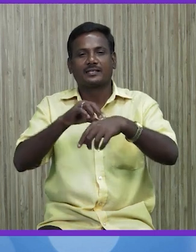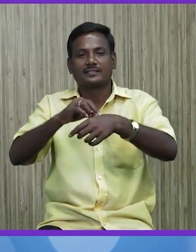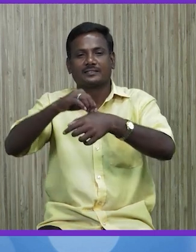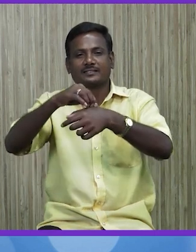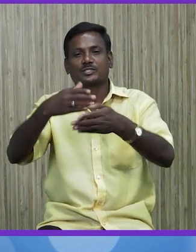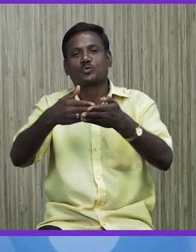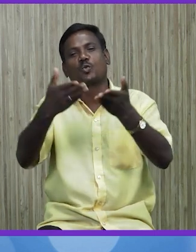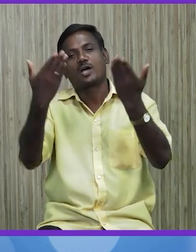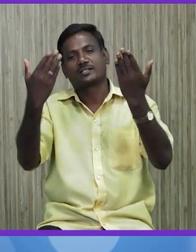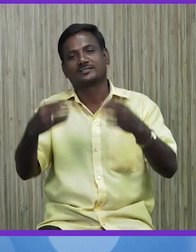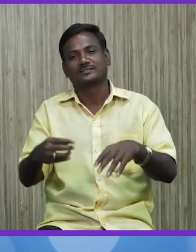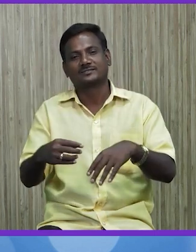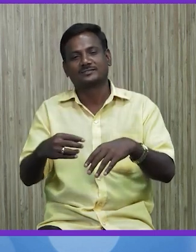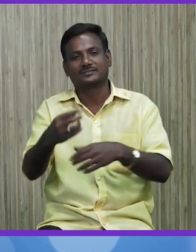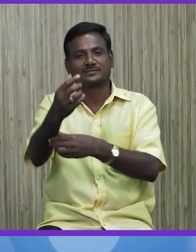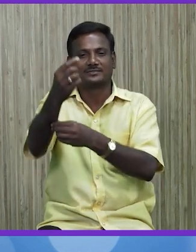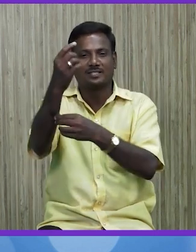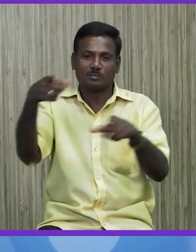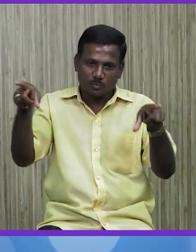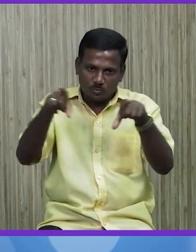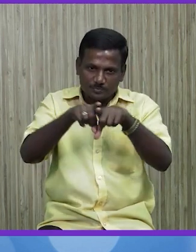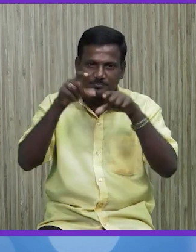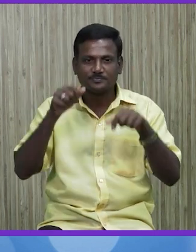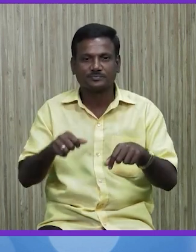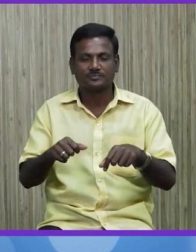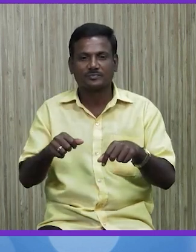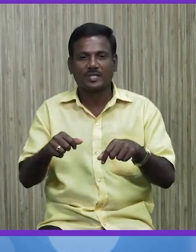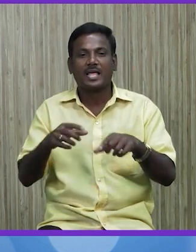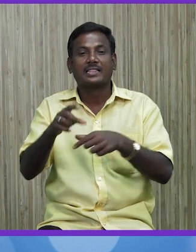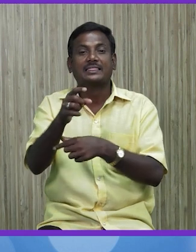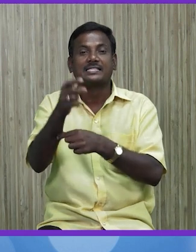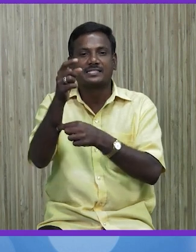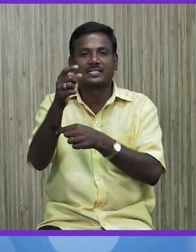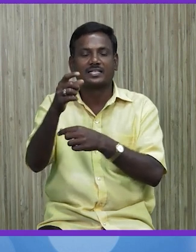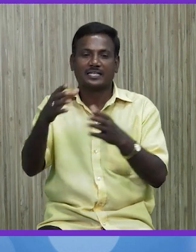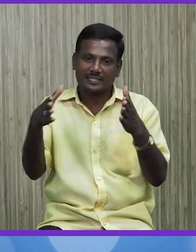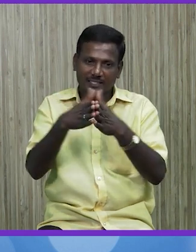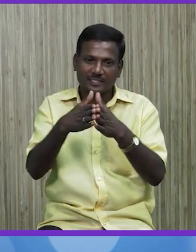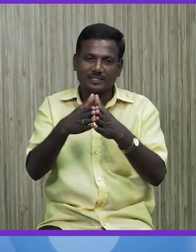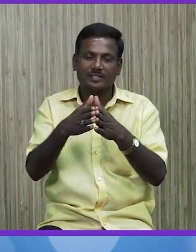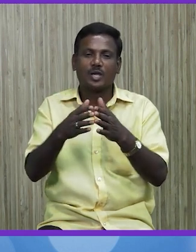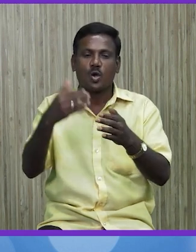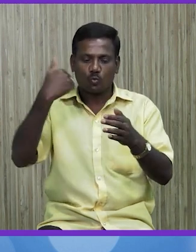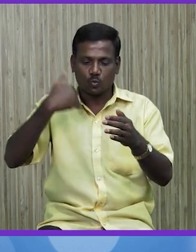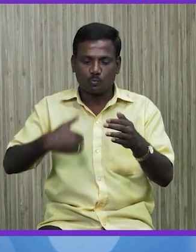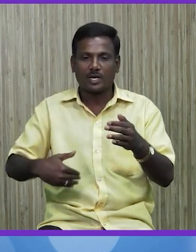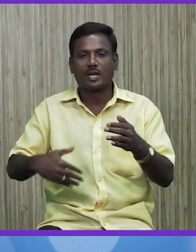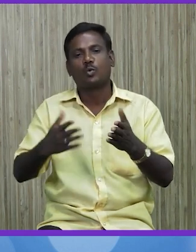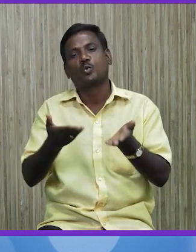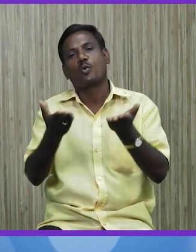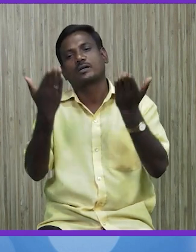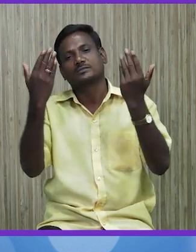உருவாக்குகின்றன் அதே போல் திசுக்கள் இரைந்து உருப்புகளை